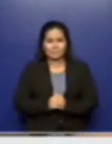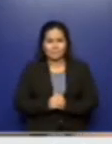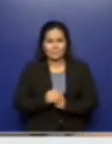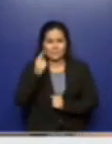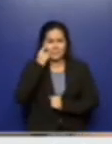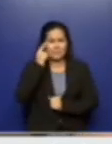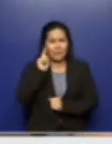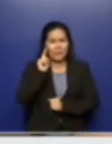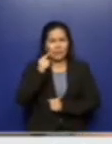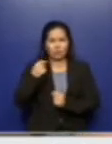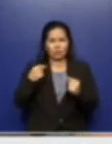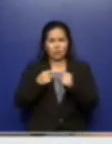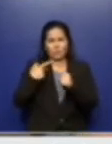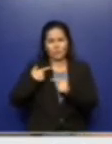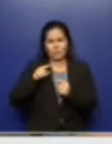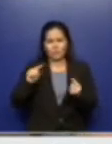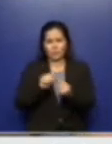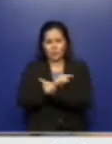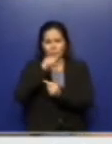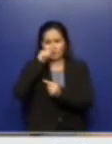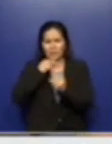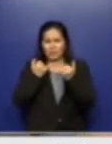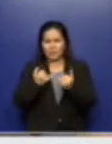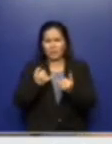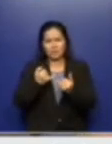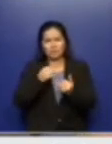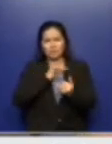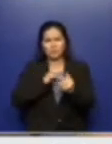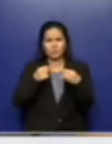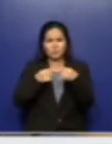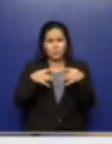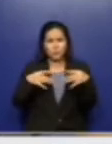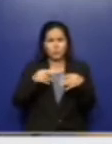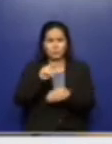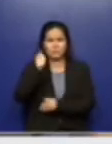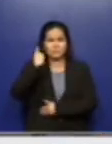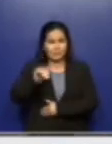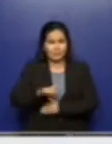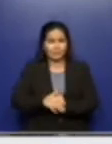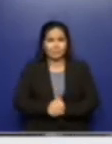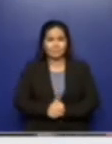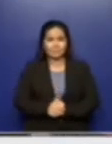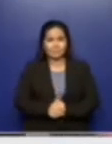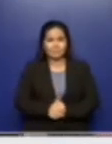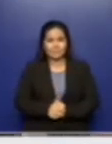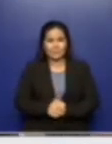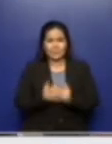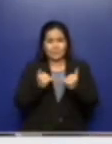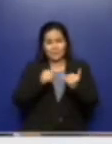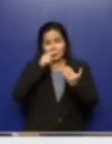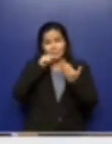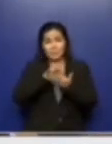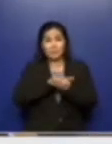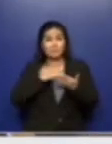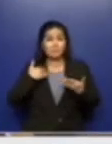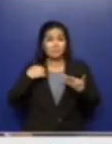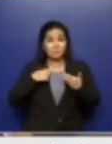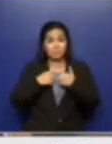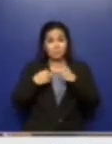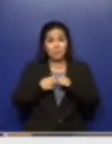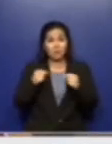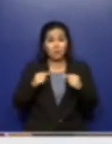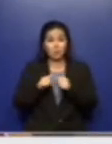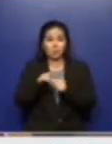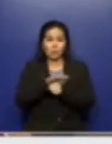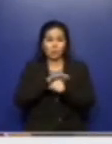ชน์กับสังคมไทยในขณะนี้ได้นะฮะแล้วก็ในส่วนที่บ้านเราประสบปัญหากับโรคติดต่อโ